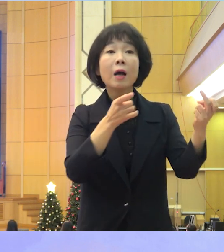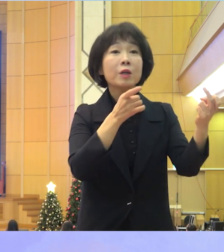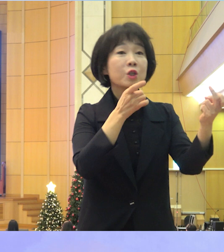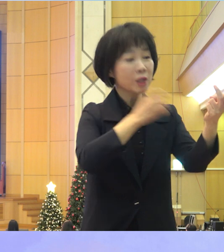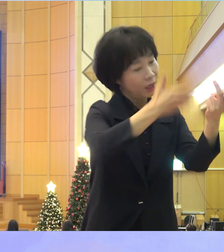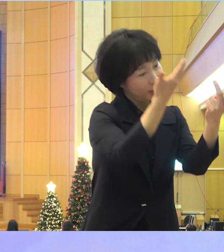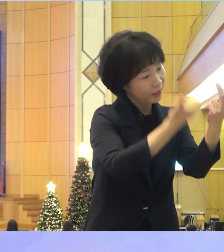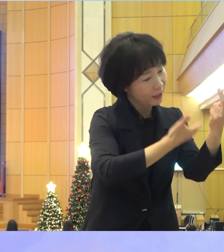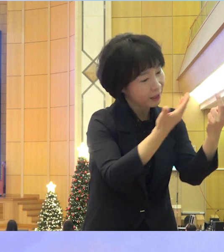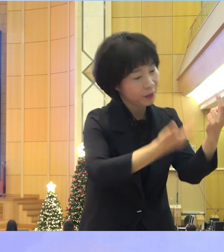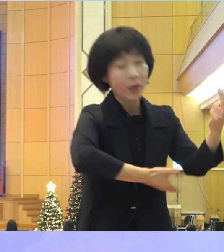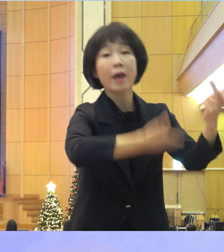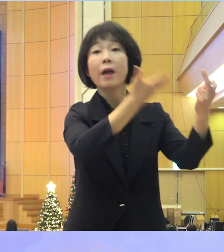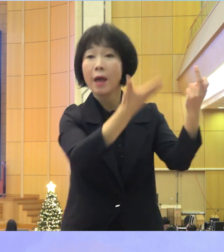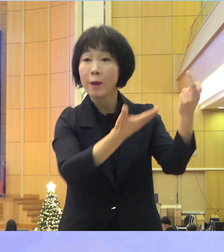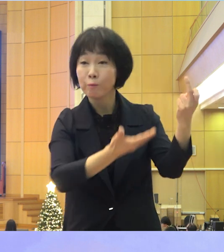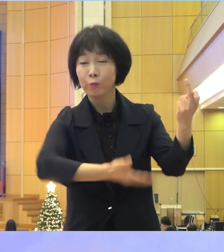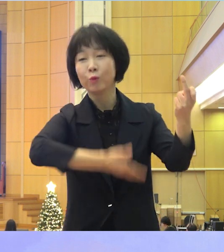찬찬한